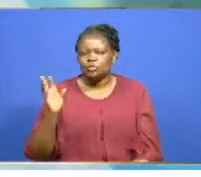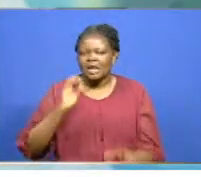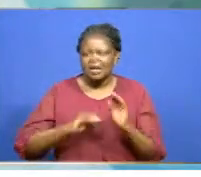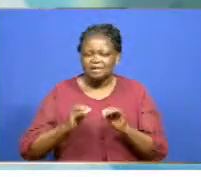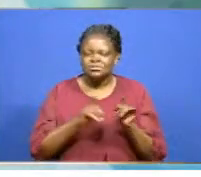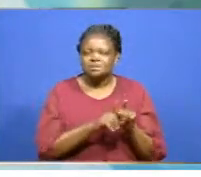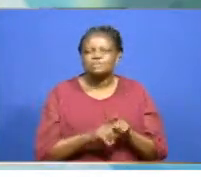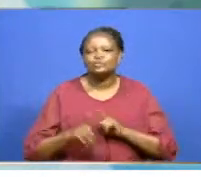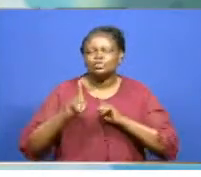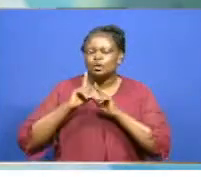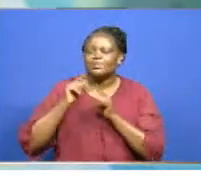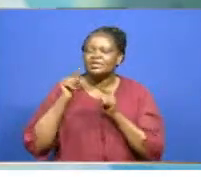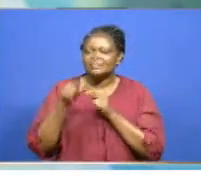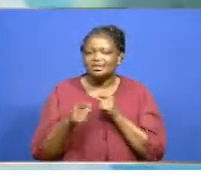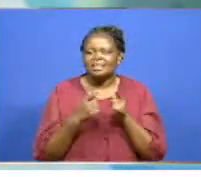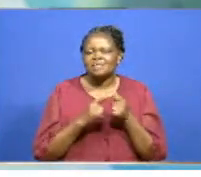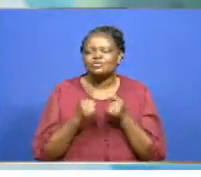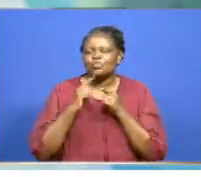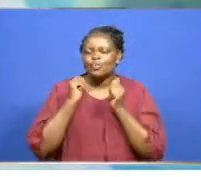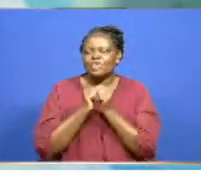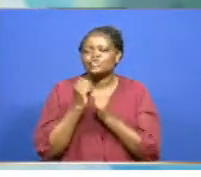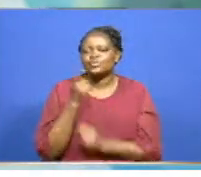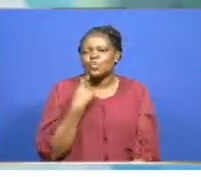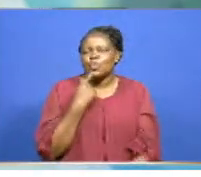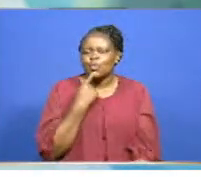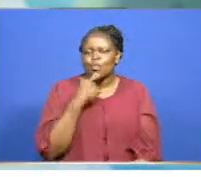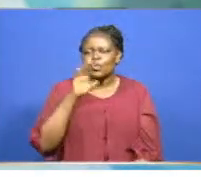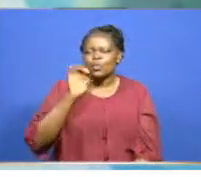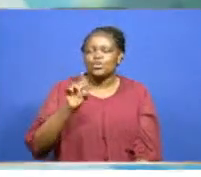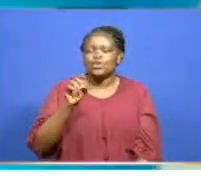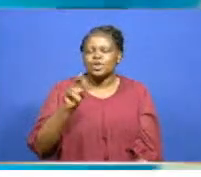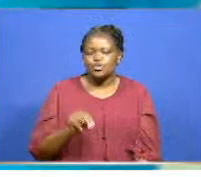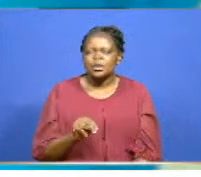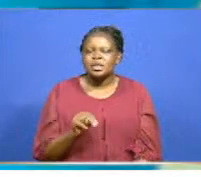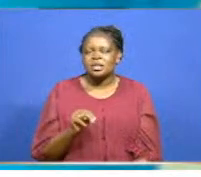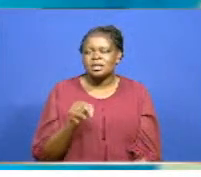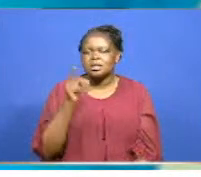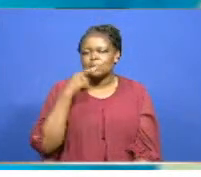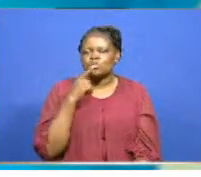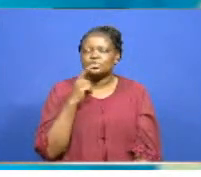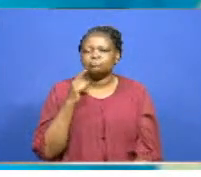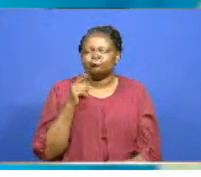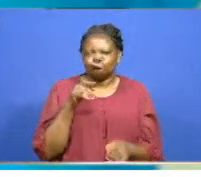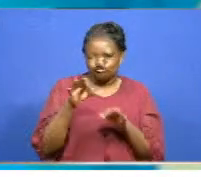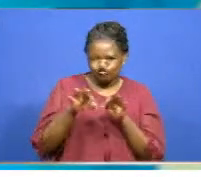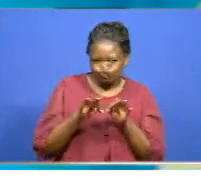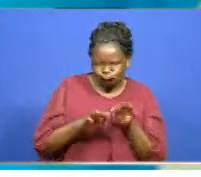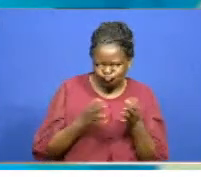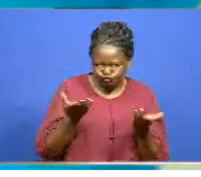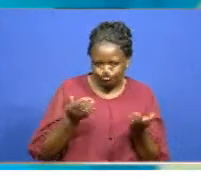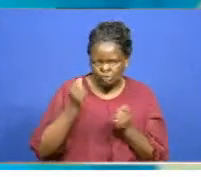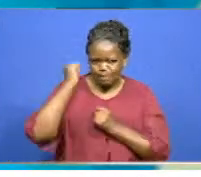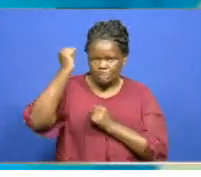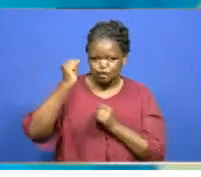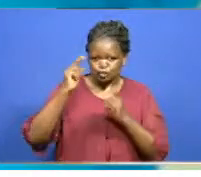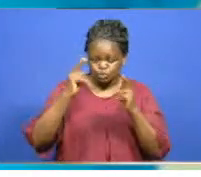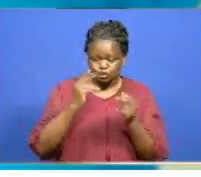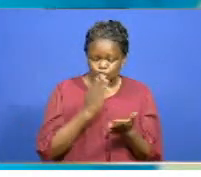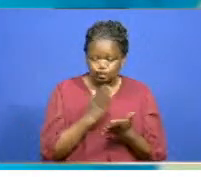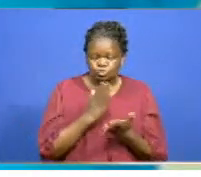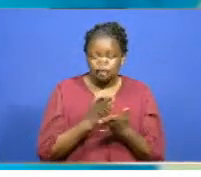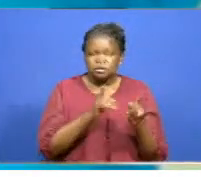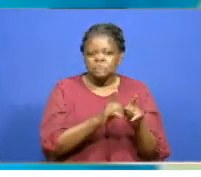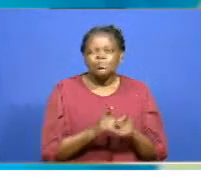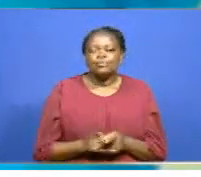tutakuwa tunazungumzia hayo. Nitakuwa nazungumza naye Edwin Kegoli ambaye ni mchanganuzi wa masuala ya kisiasa. Bila shaka